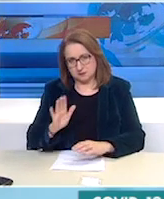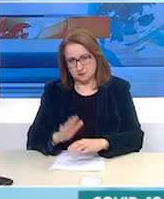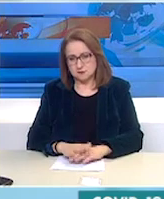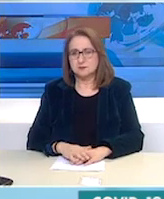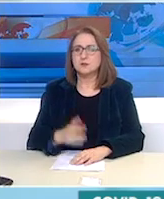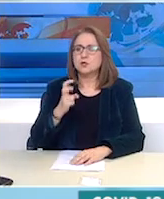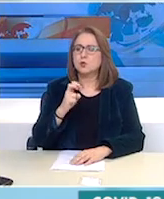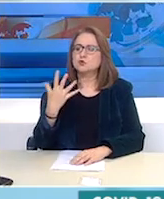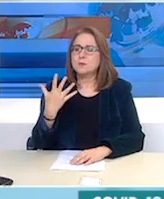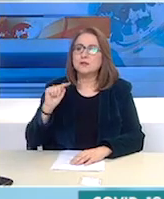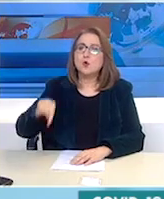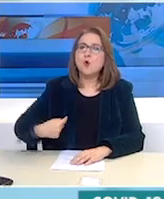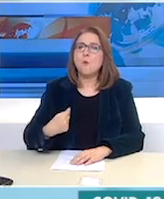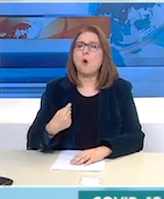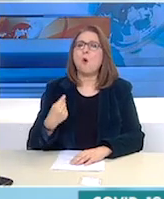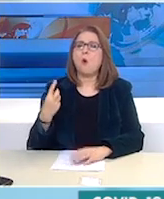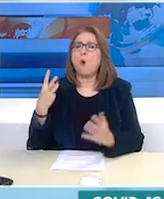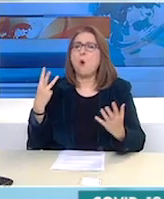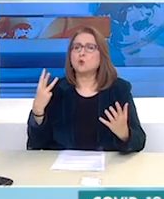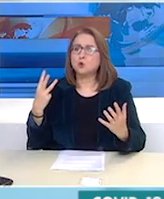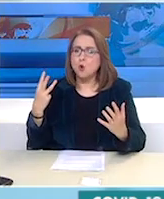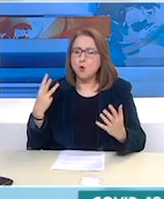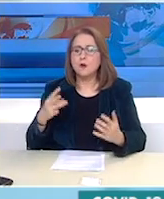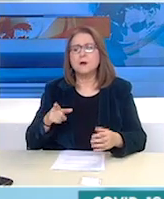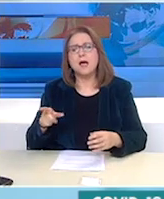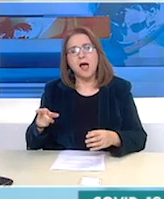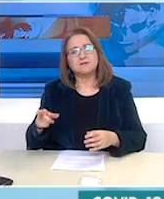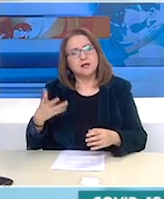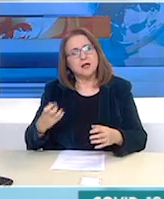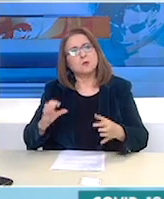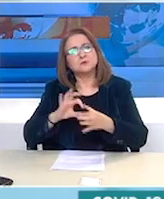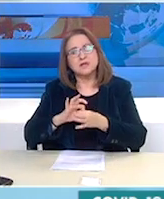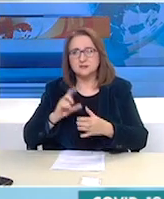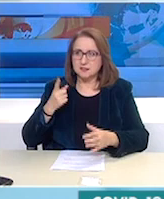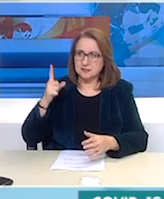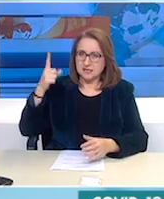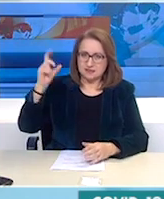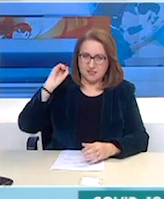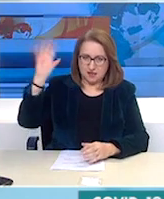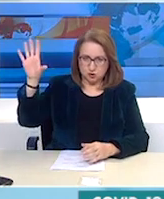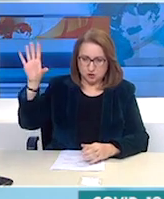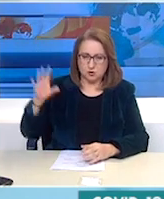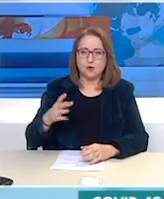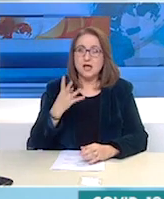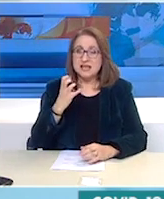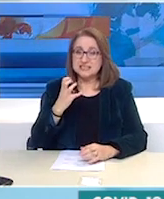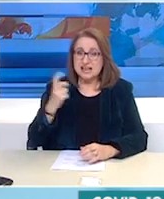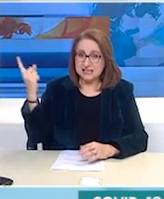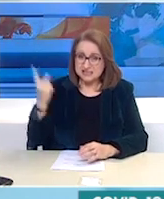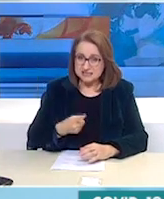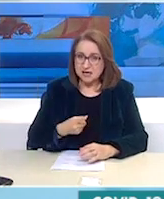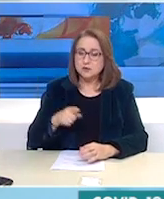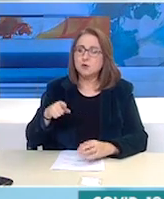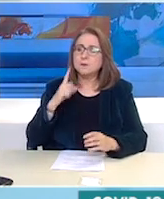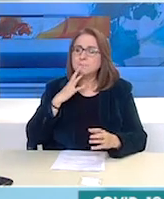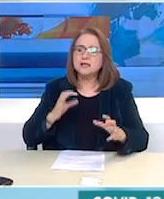Το 25,8% των κρουσμάτων θεωρούνται σχετιζόμενα με ταξίδια από το εξωτερικό και το 40% είναι σχετιζόμενα με ήδη γνωστό